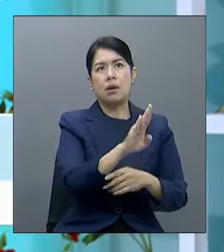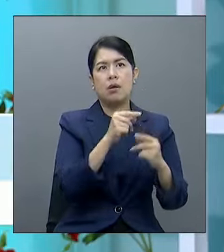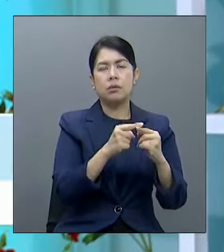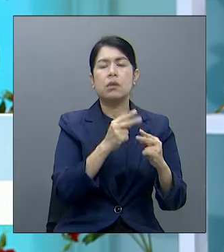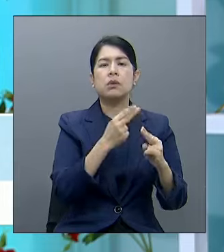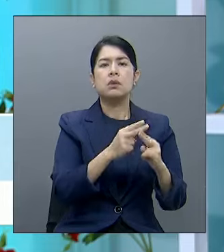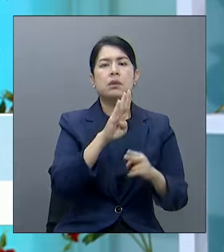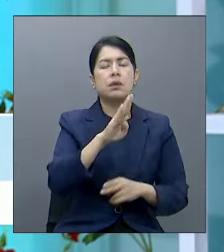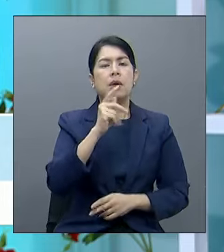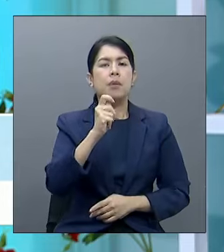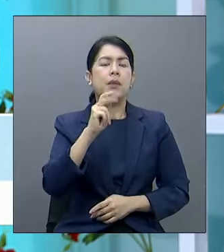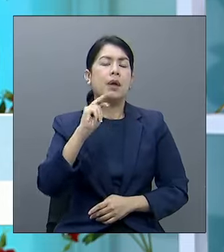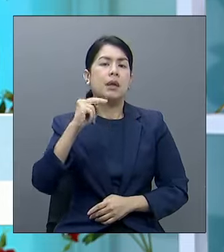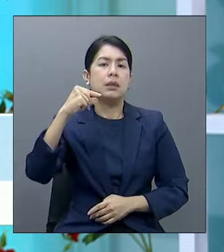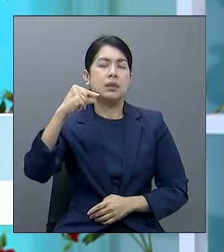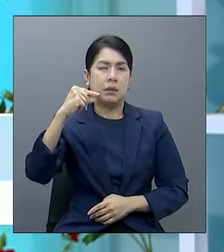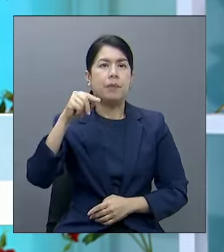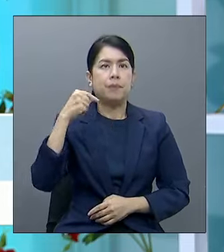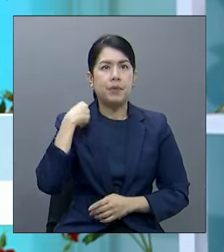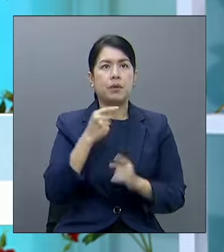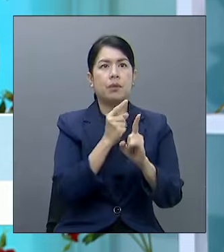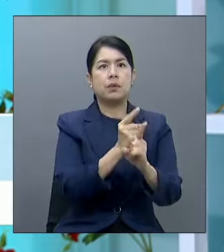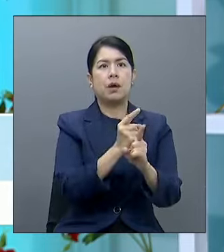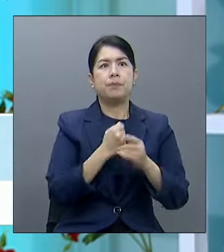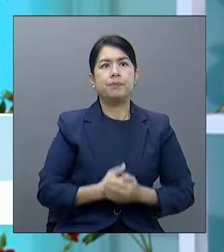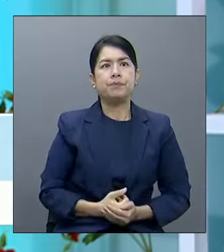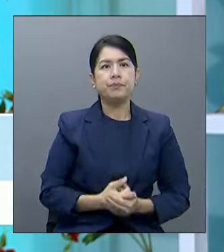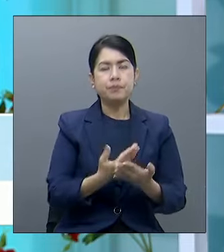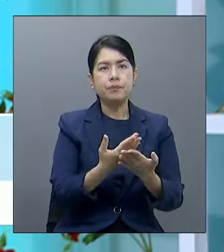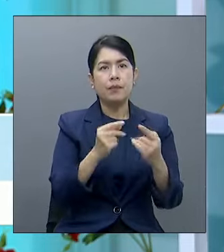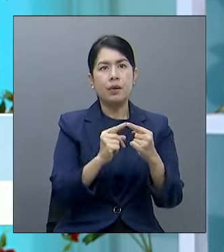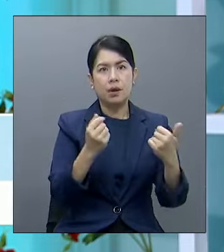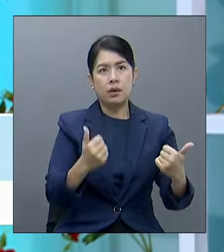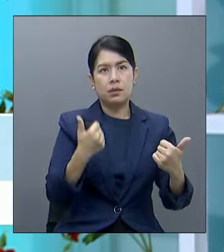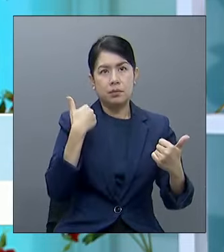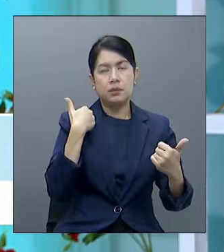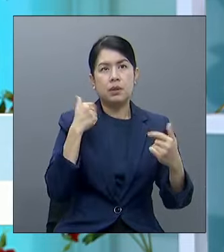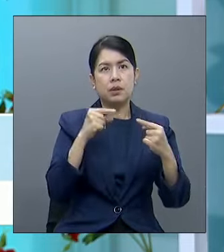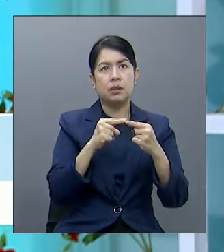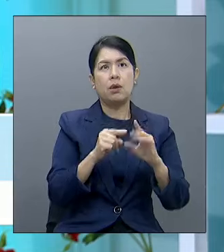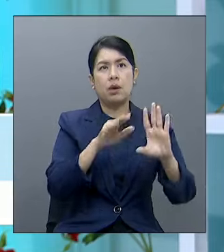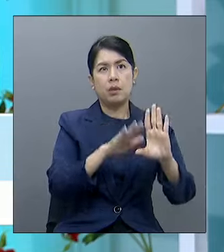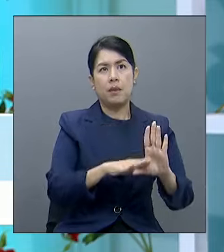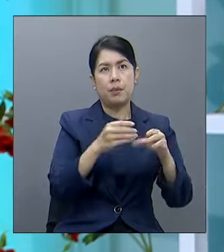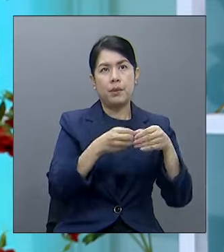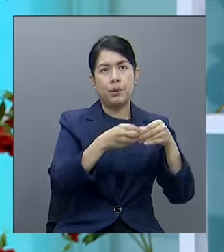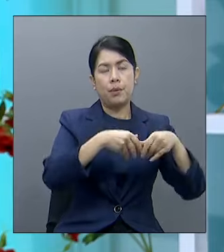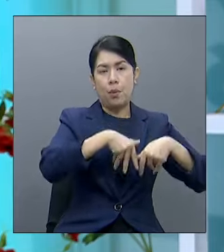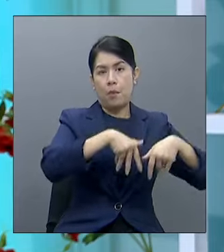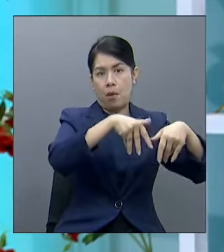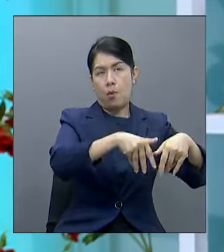คะแล้วก็มีเว็บไซต์ bangkokpride.org ที่ติดตามได ้ ตอนนี้เราประกาศ รับสมัครขบวนแล้วนะคะขบวนปีที่แล้วเนี่ยประ